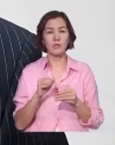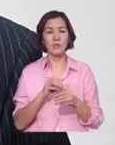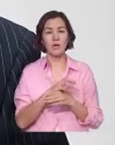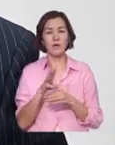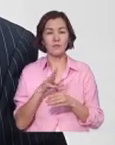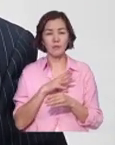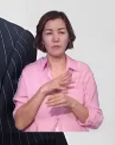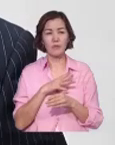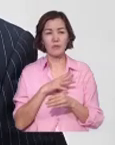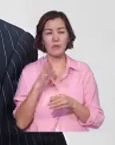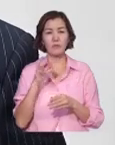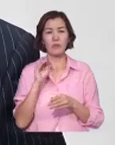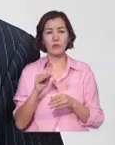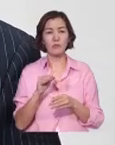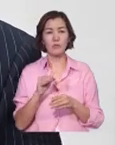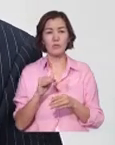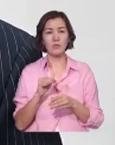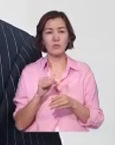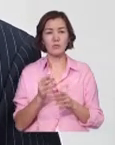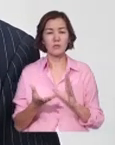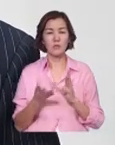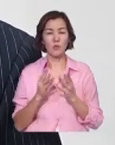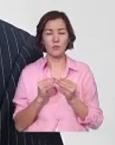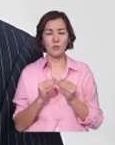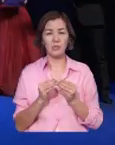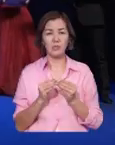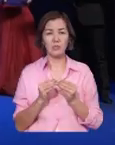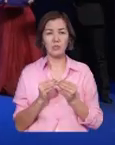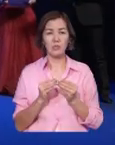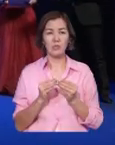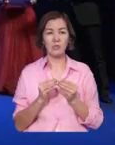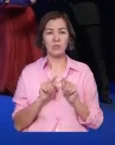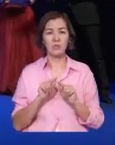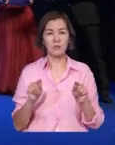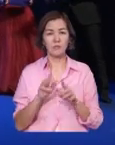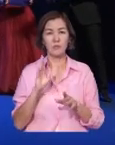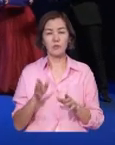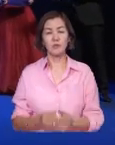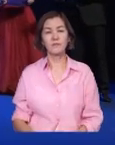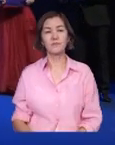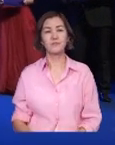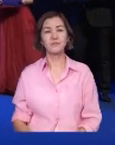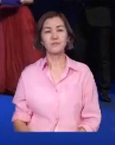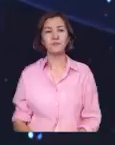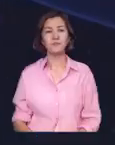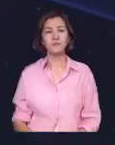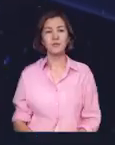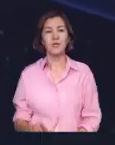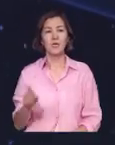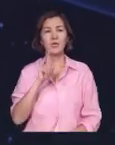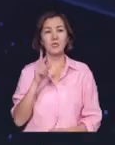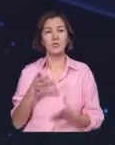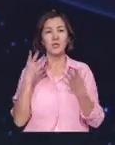қамтып, 500 мың адамды жанама қамтимыз деген жоспарымыз бар. 12 тамыз күні жастар күні қарсаңында